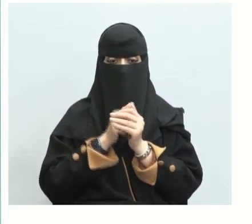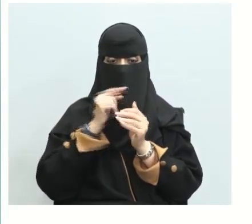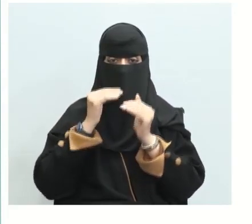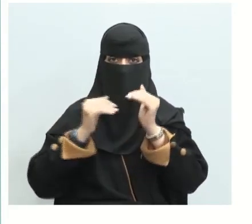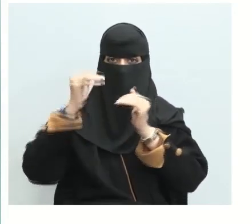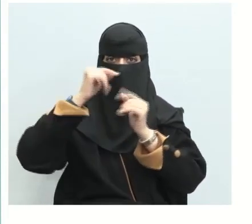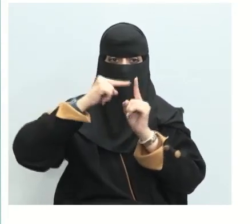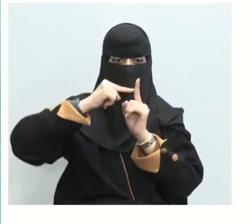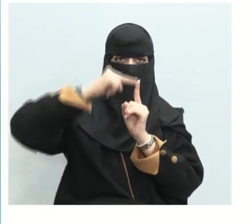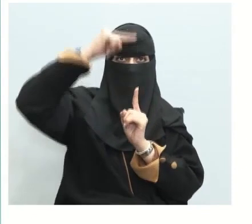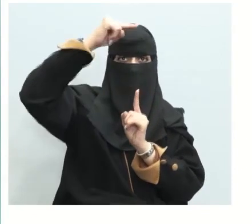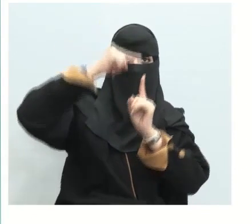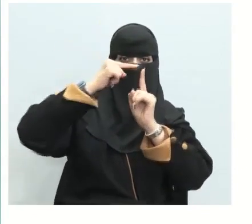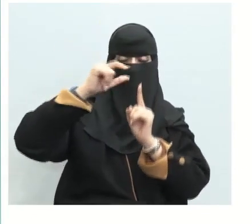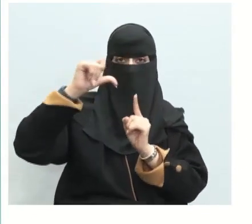والهاي أو الطول